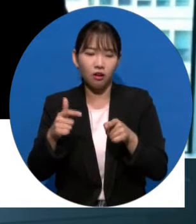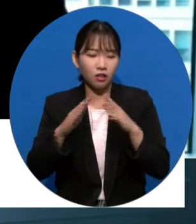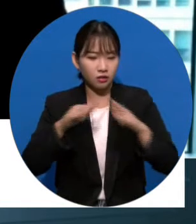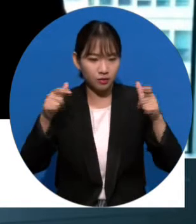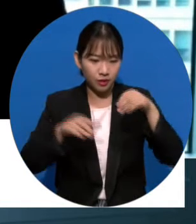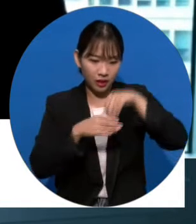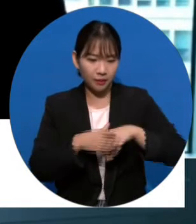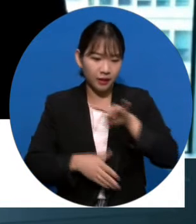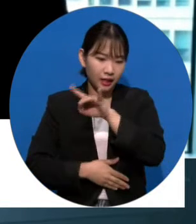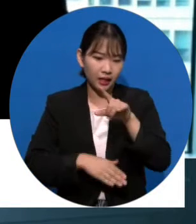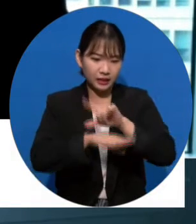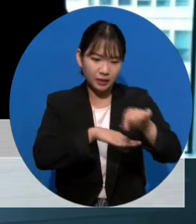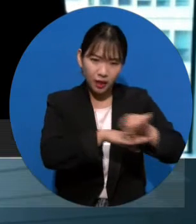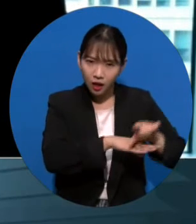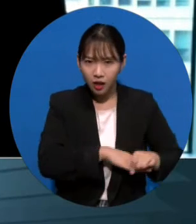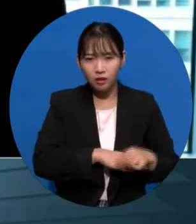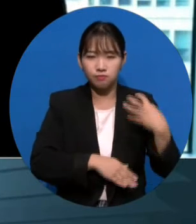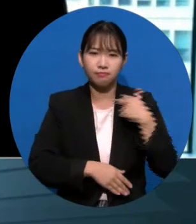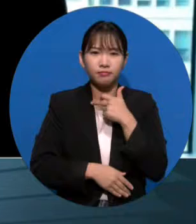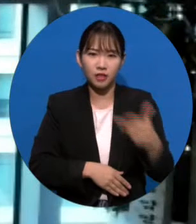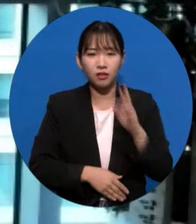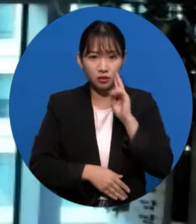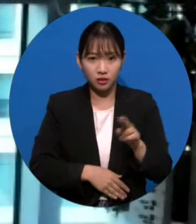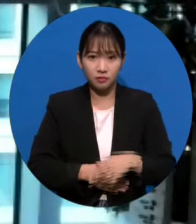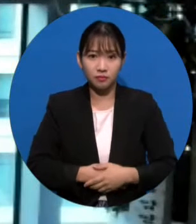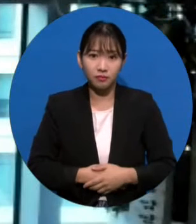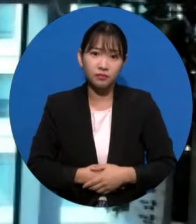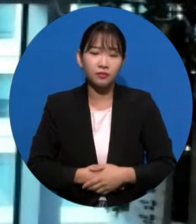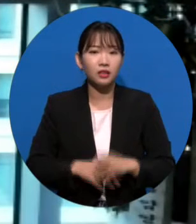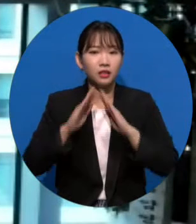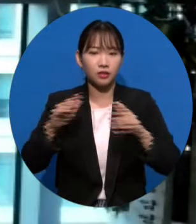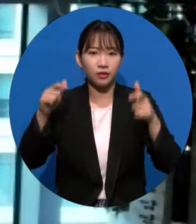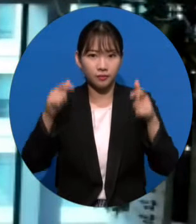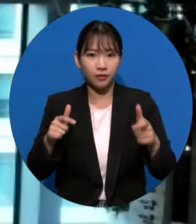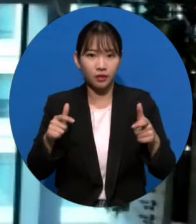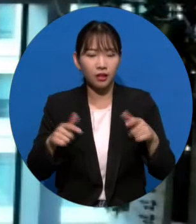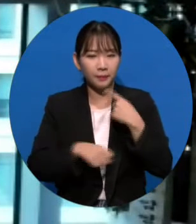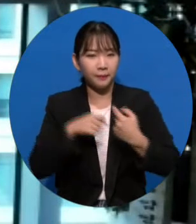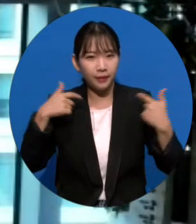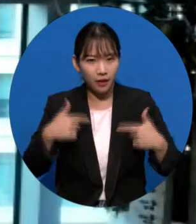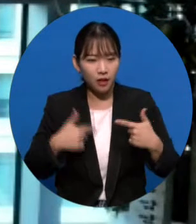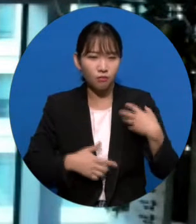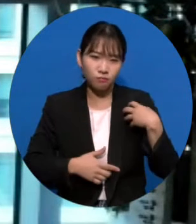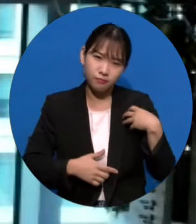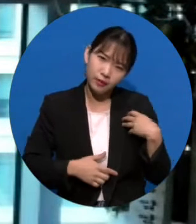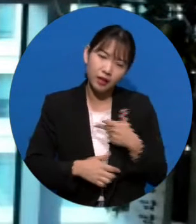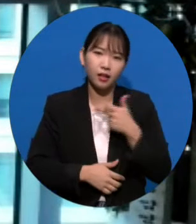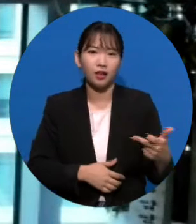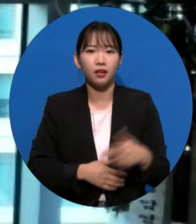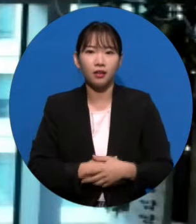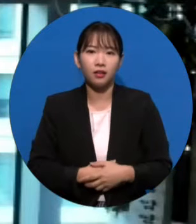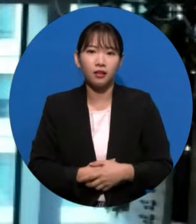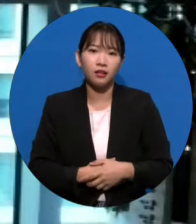전남을 비롯해서 각 지자체의 부담이 매우 큰 상황이죠. 전남의 경우도 매년 그 부담액이 늘어나고